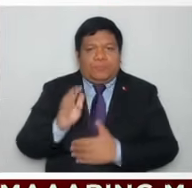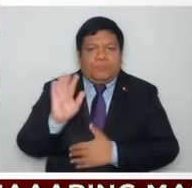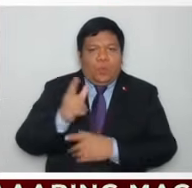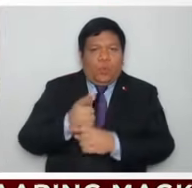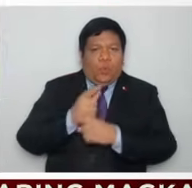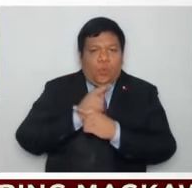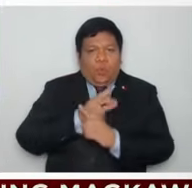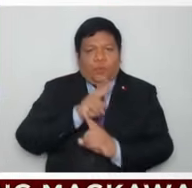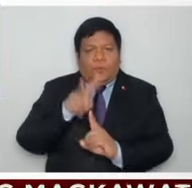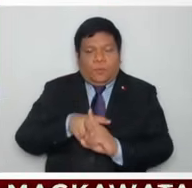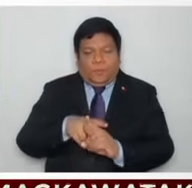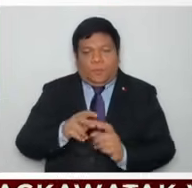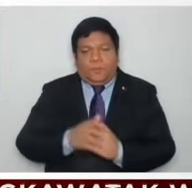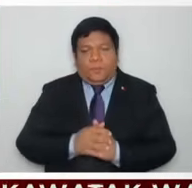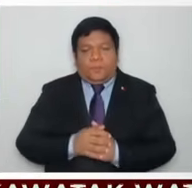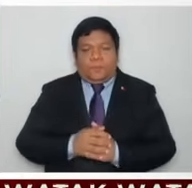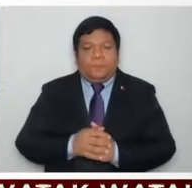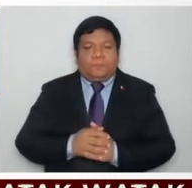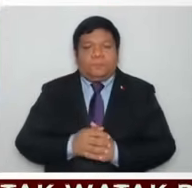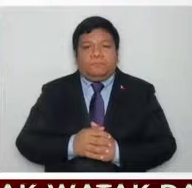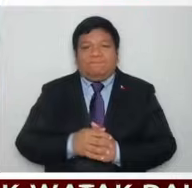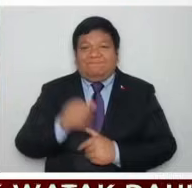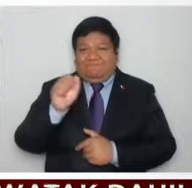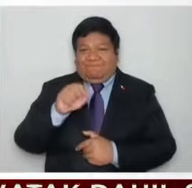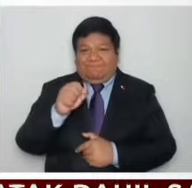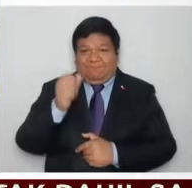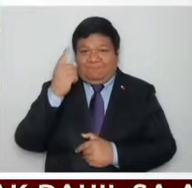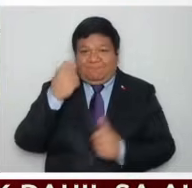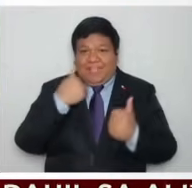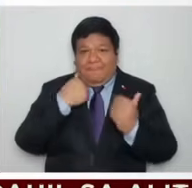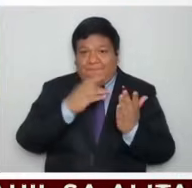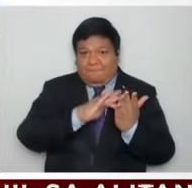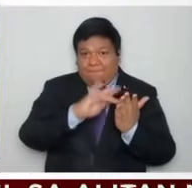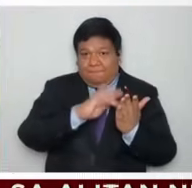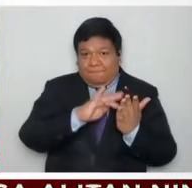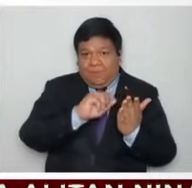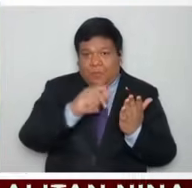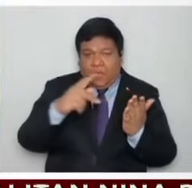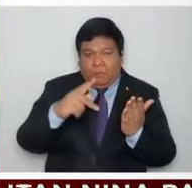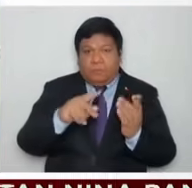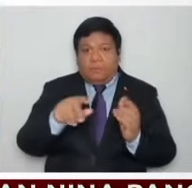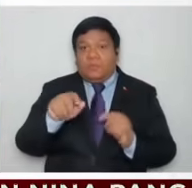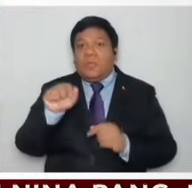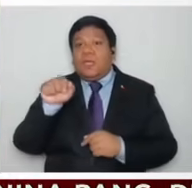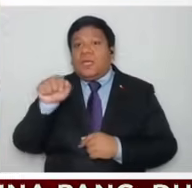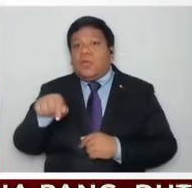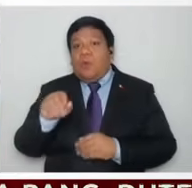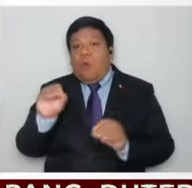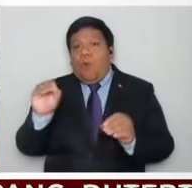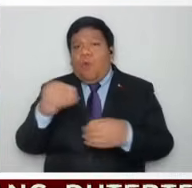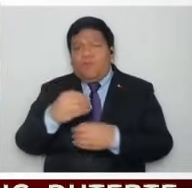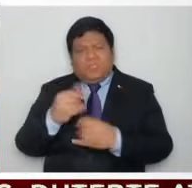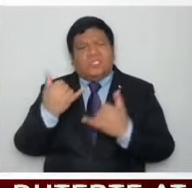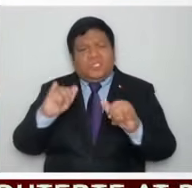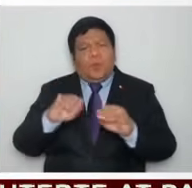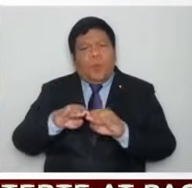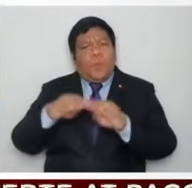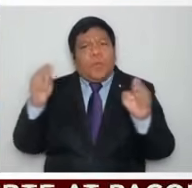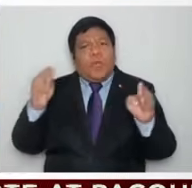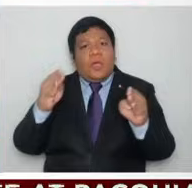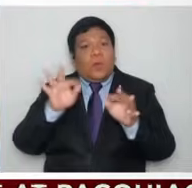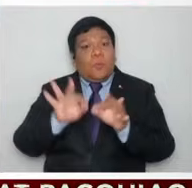application. Pero kahit may enhanced app na, bukas pa rin ang SSS sa face-to-face transactions, pero kailangan